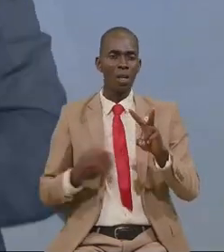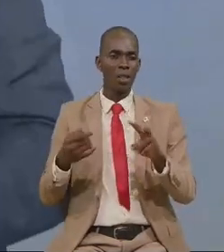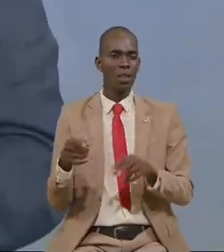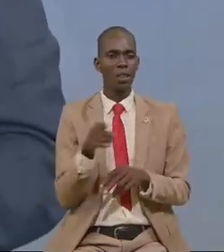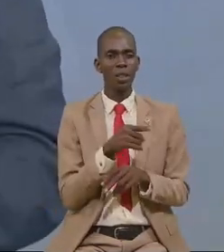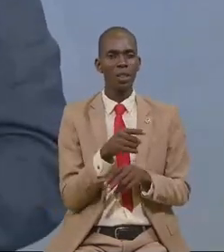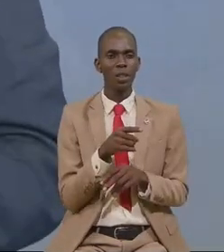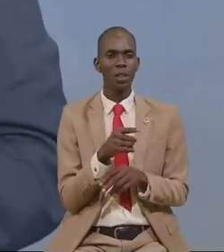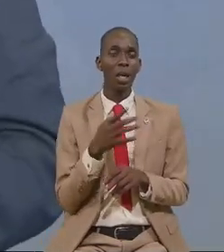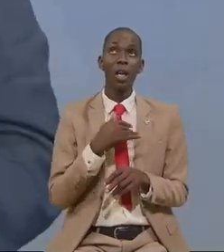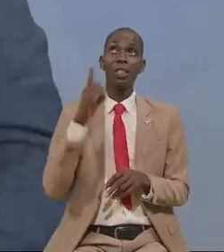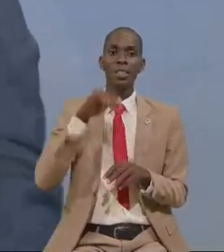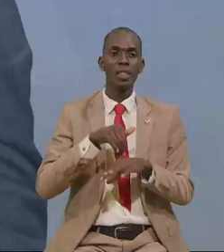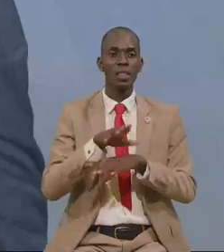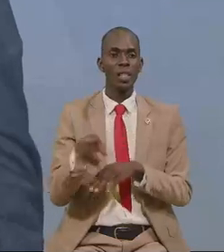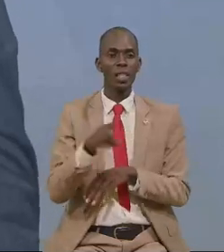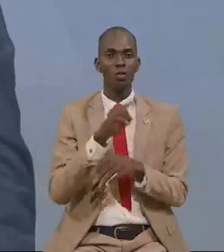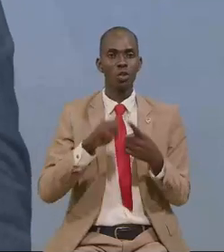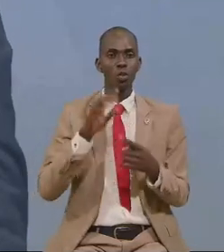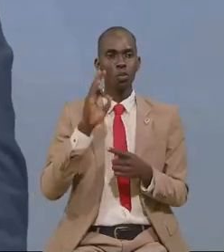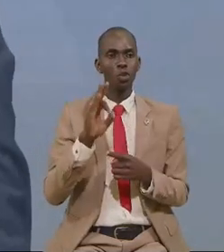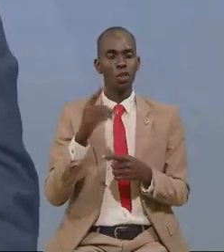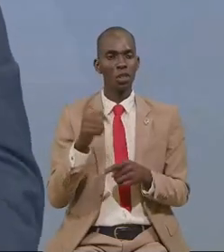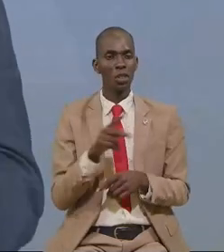Il les envoya prêcher le royaume de Dieu.